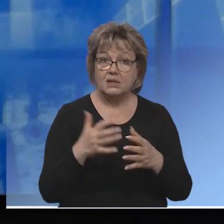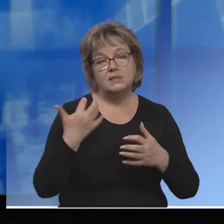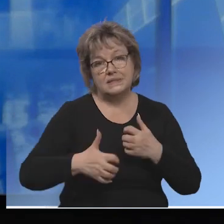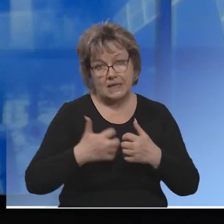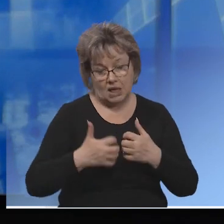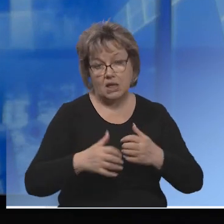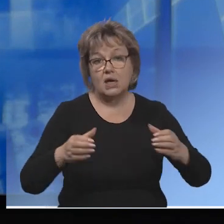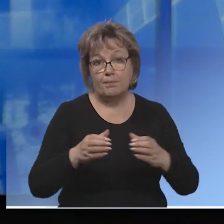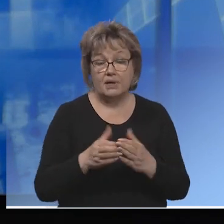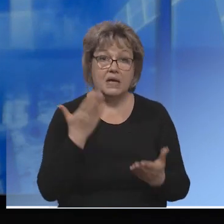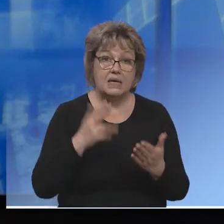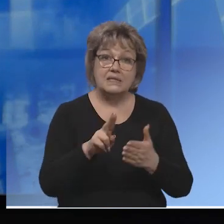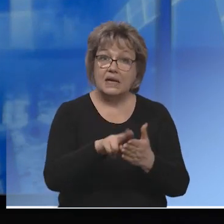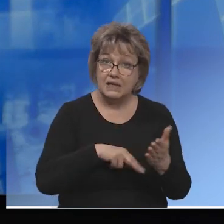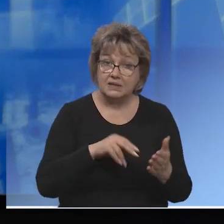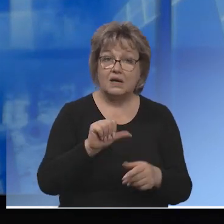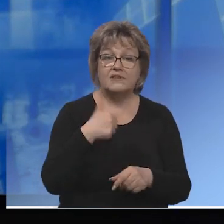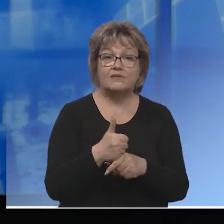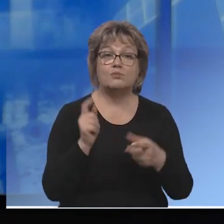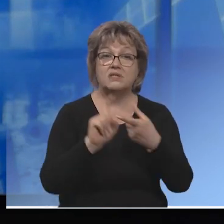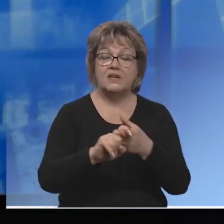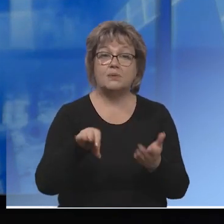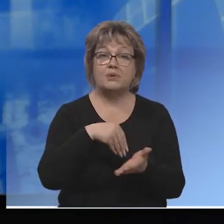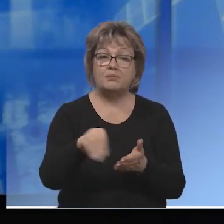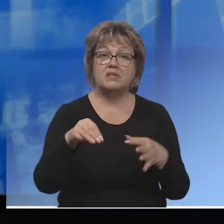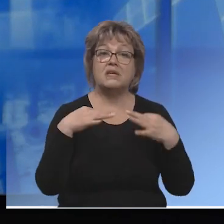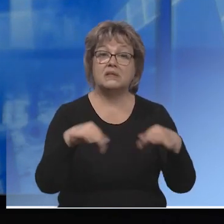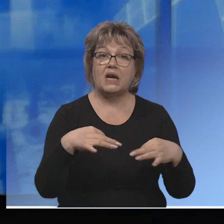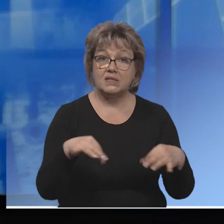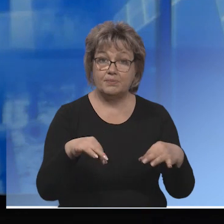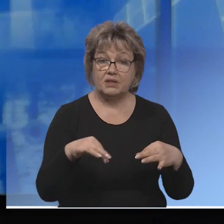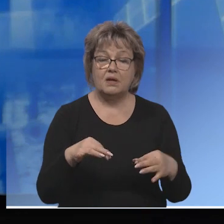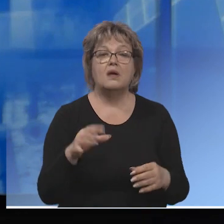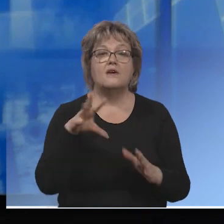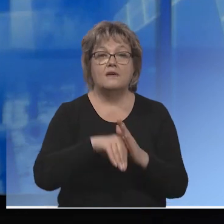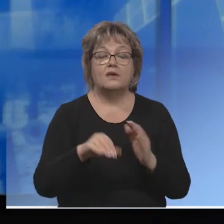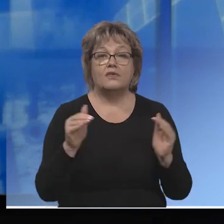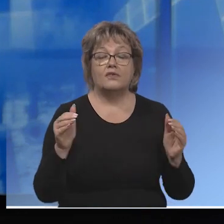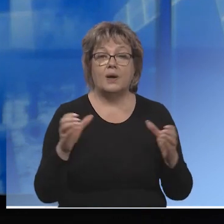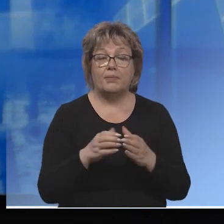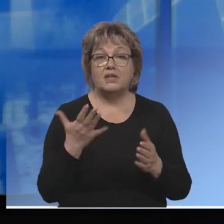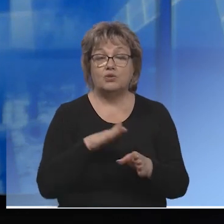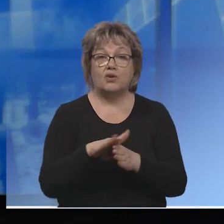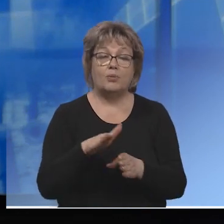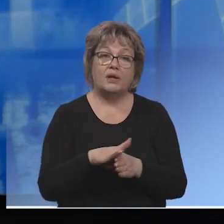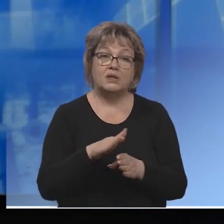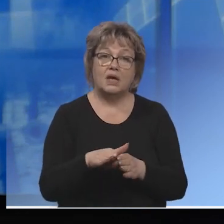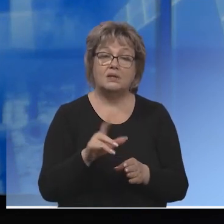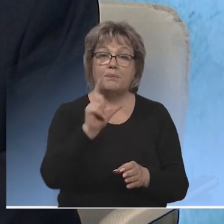так скажем, средние компании. Если лизинг, то это в основном связано с приобретением транспортных средств, в частности, компании, которые